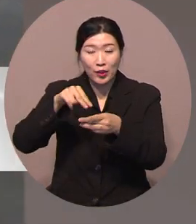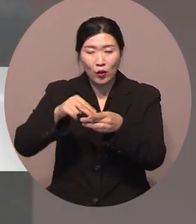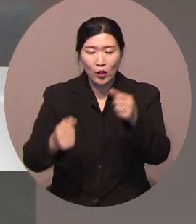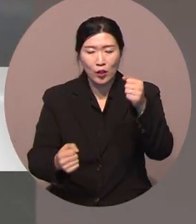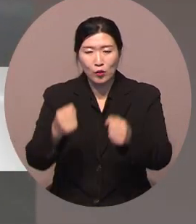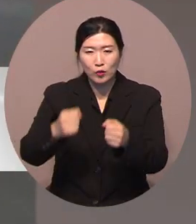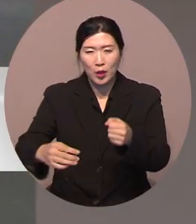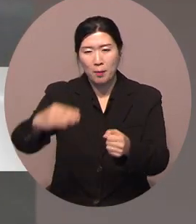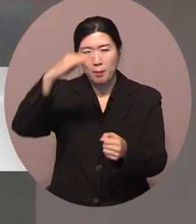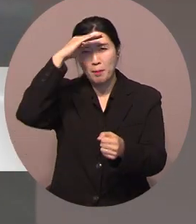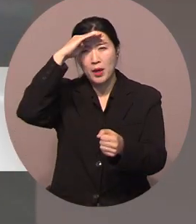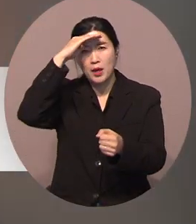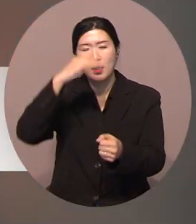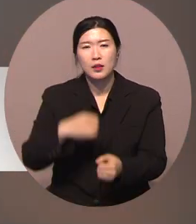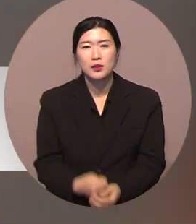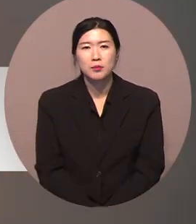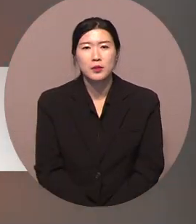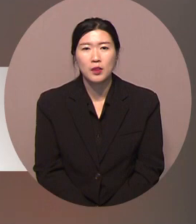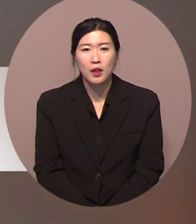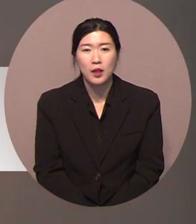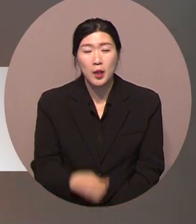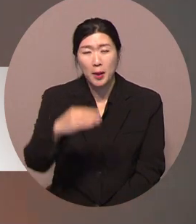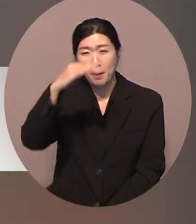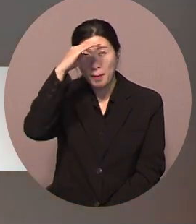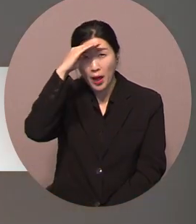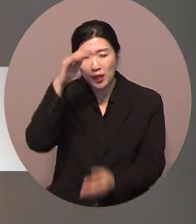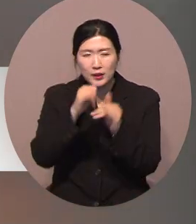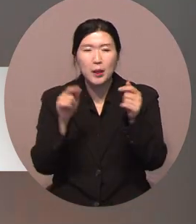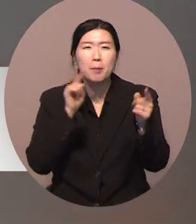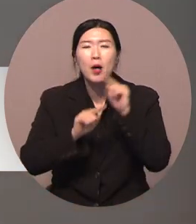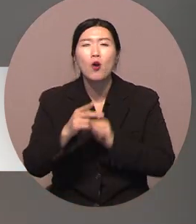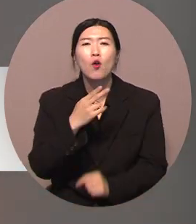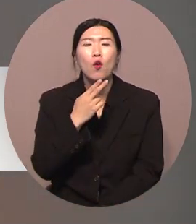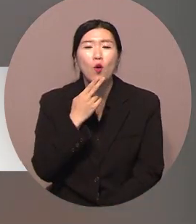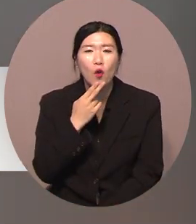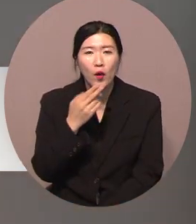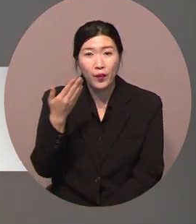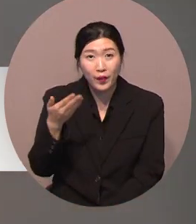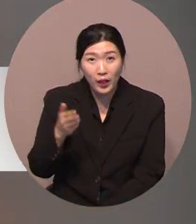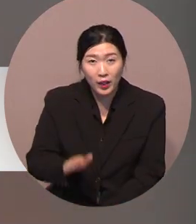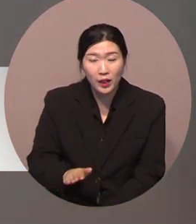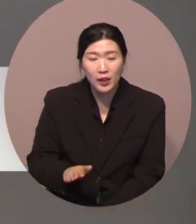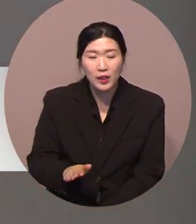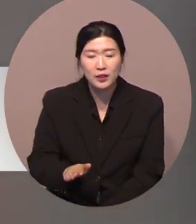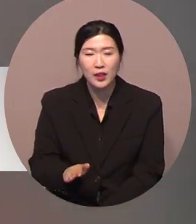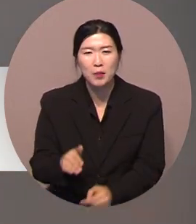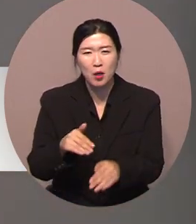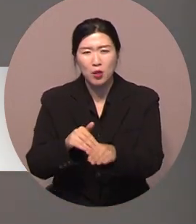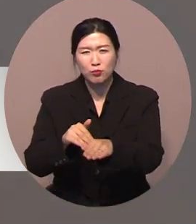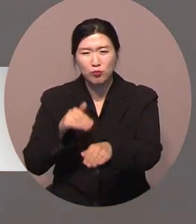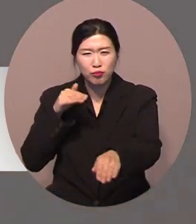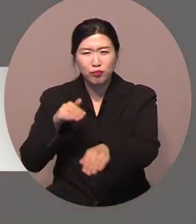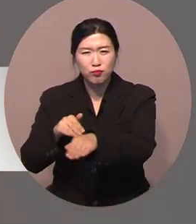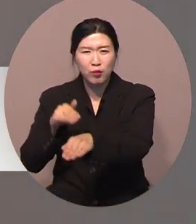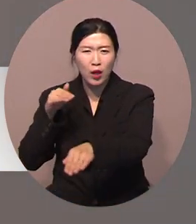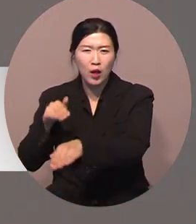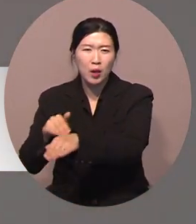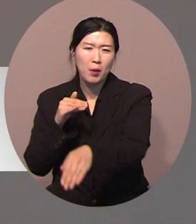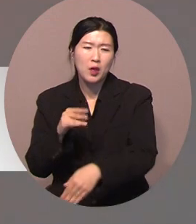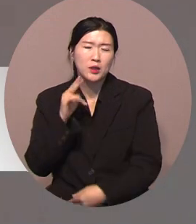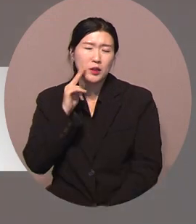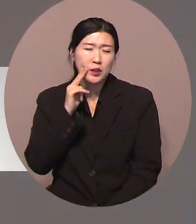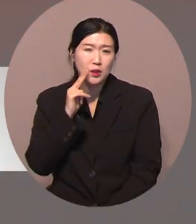구조물을 들이받았습니다이 사고로 다친 사람은 없었지만 구조물이 부서지면서 유등천 하상도로 출입이